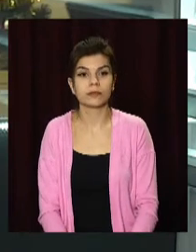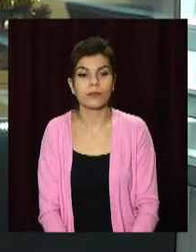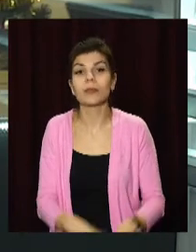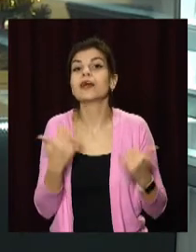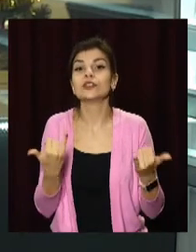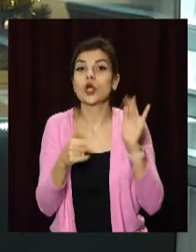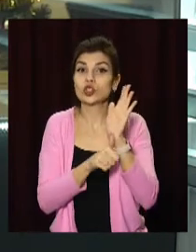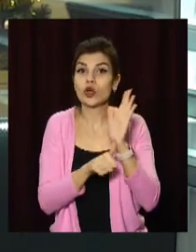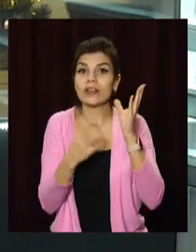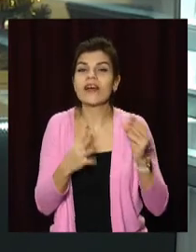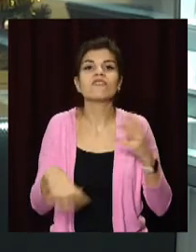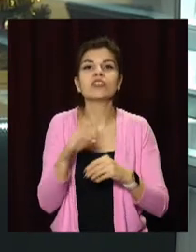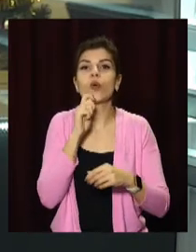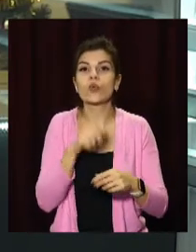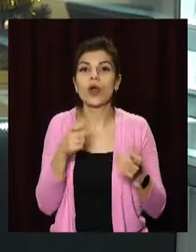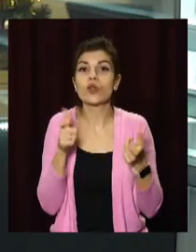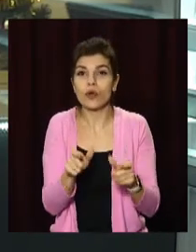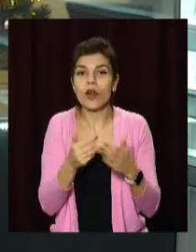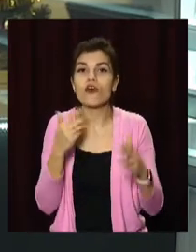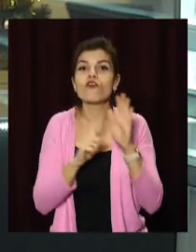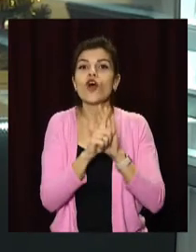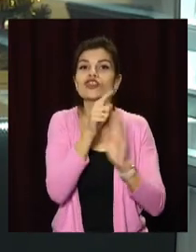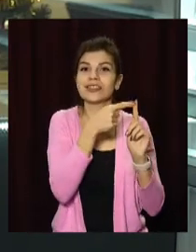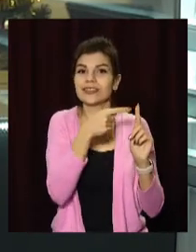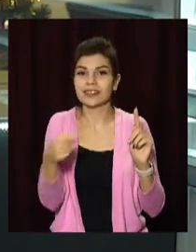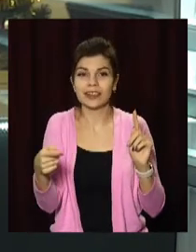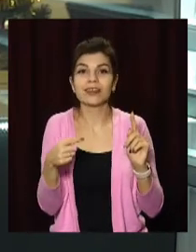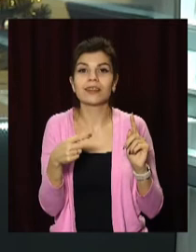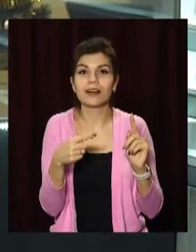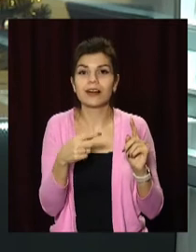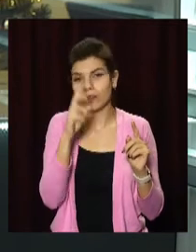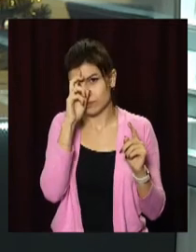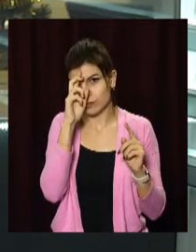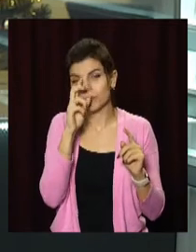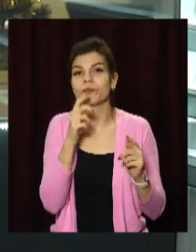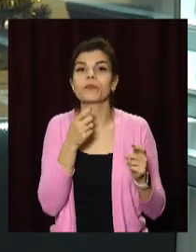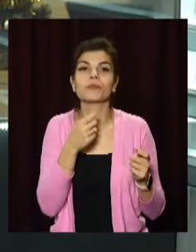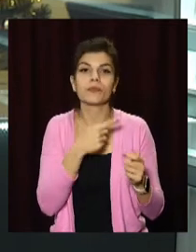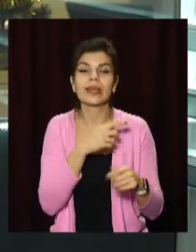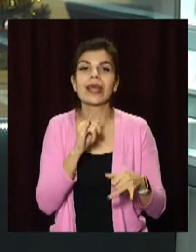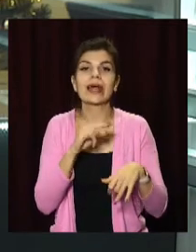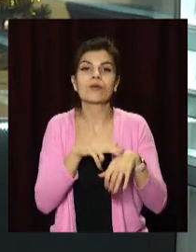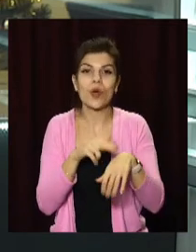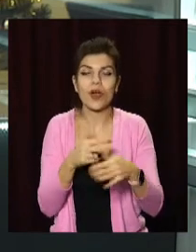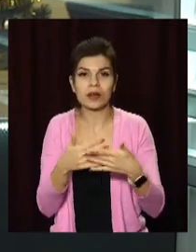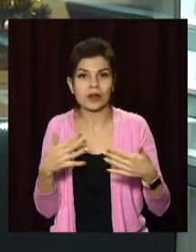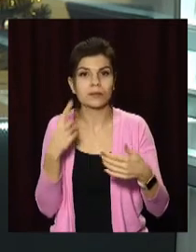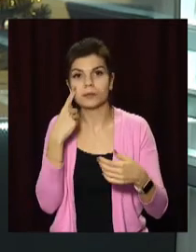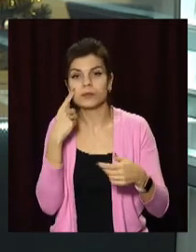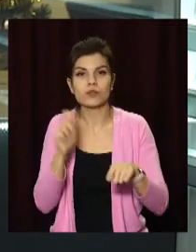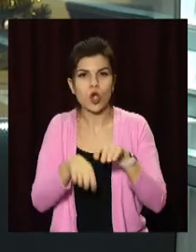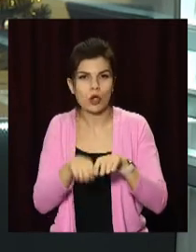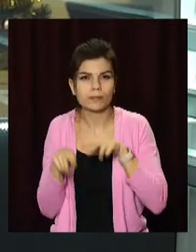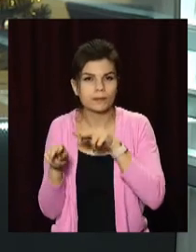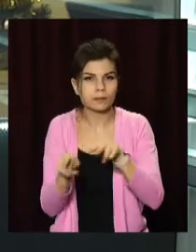Сьогодні шостий день всеукраїнського локдауну. Від початку запровадження жорстких обмежень Держпродспоживслужба та Нацполіція Дніпропетровщини